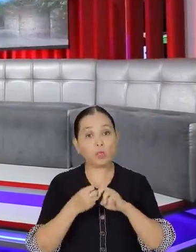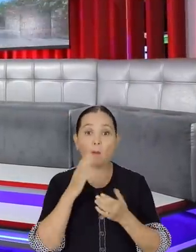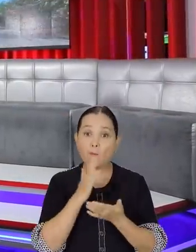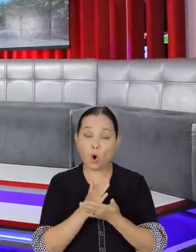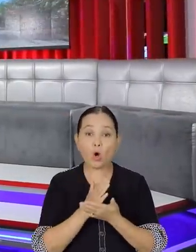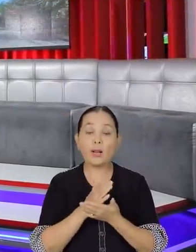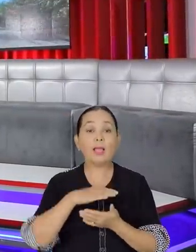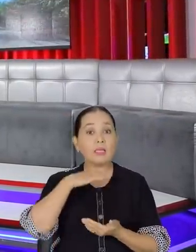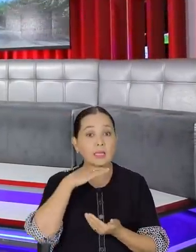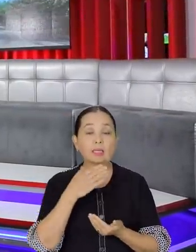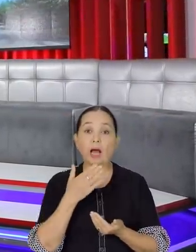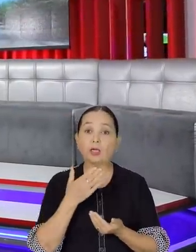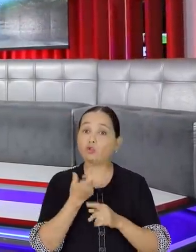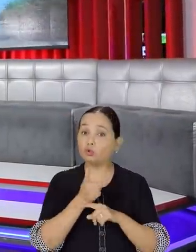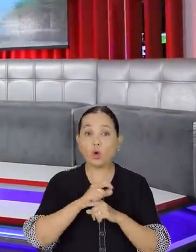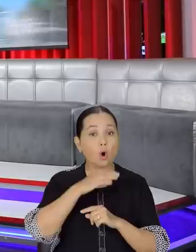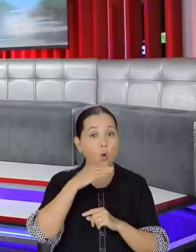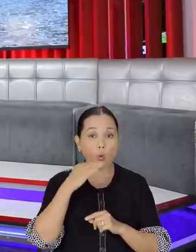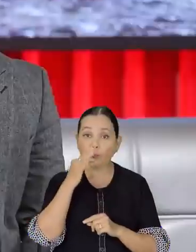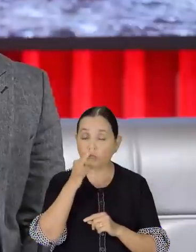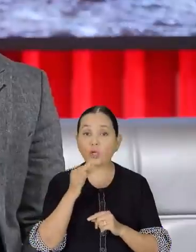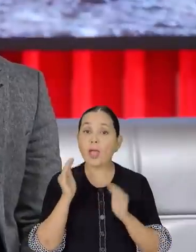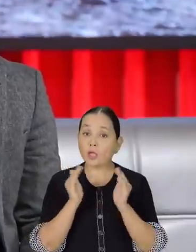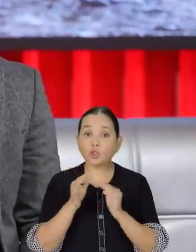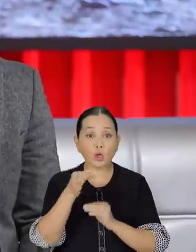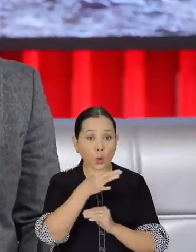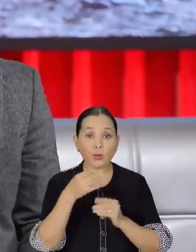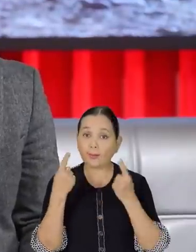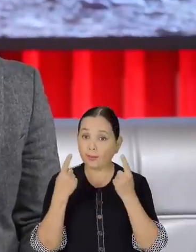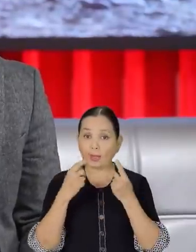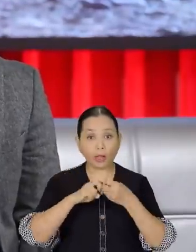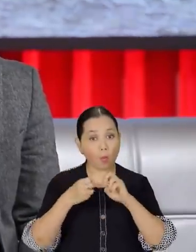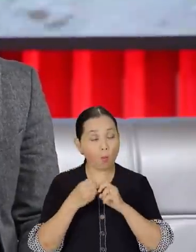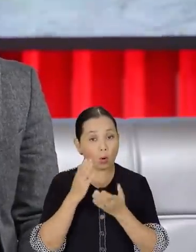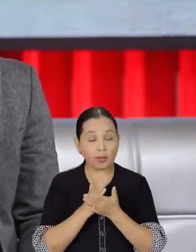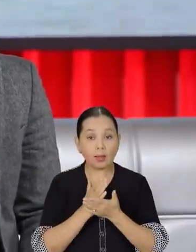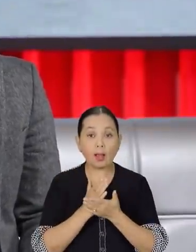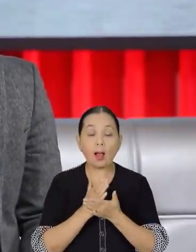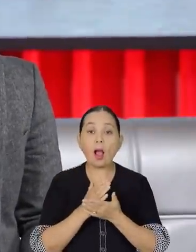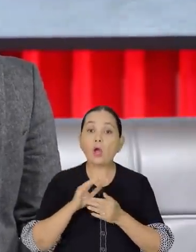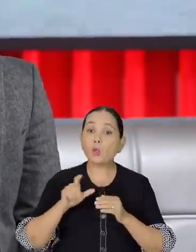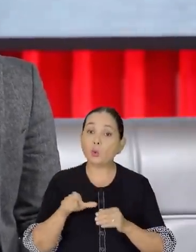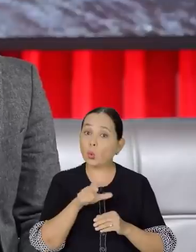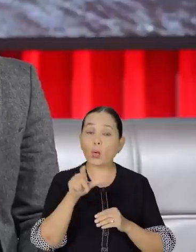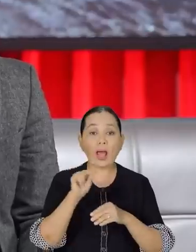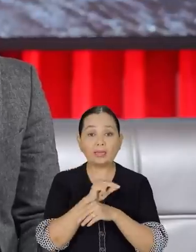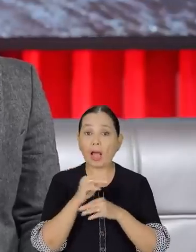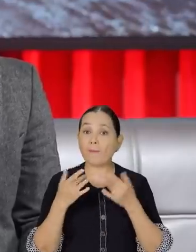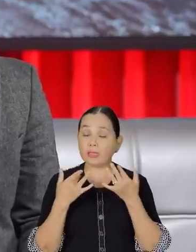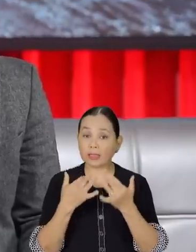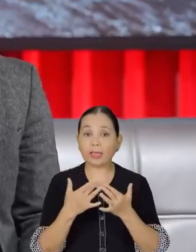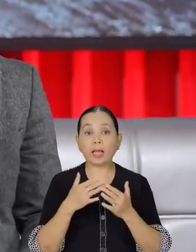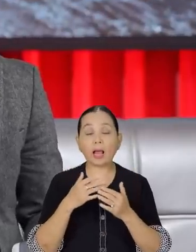bor emas, yetarlicha juda ko'p deyishyapti. Kichik hududda katta muammolar bor. Hattoki yo'llarning ta'mir